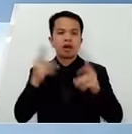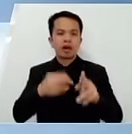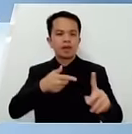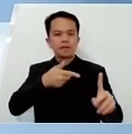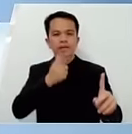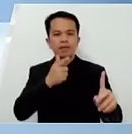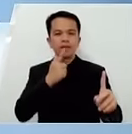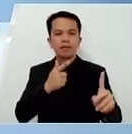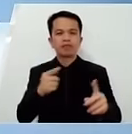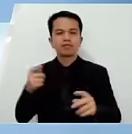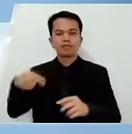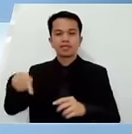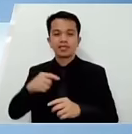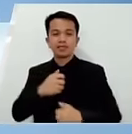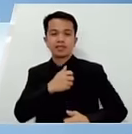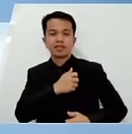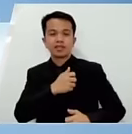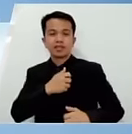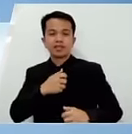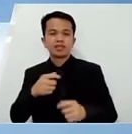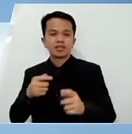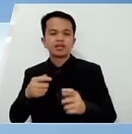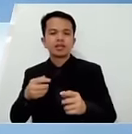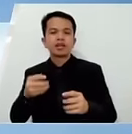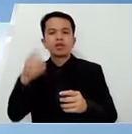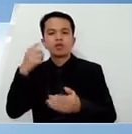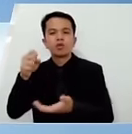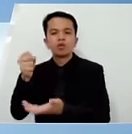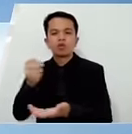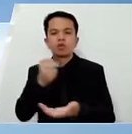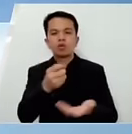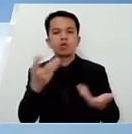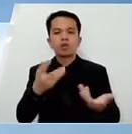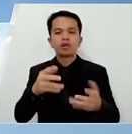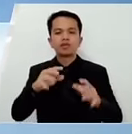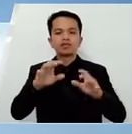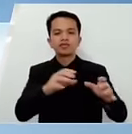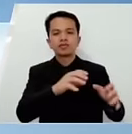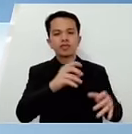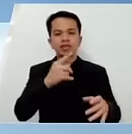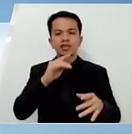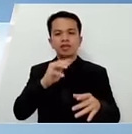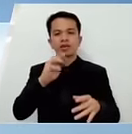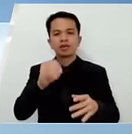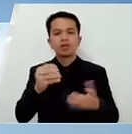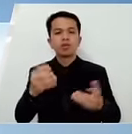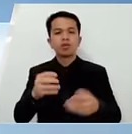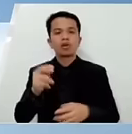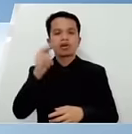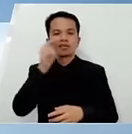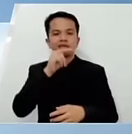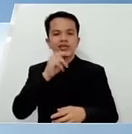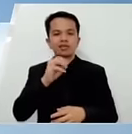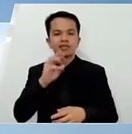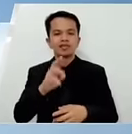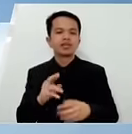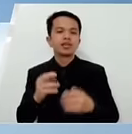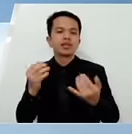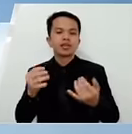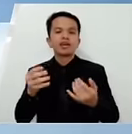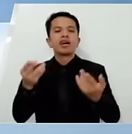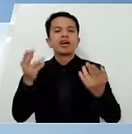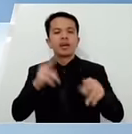armadong lalaki sa gitna ng pamimigay ng ayuda sa compound ng mga Degamo sa Pamplona Negros Oriental. Patay si Degamo at 8 iba